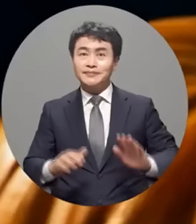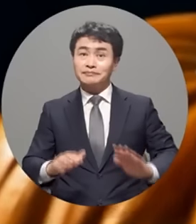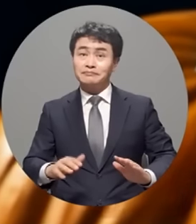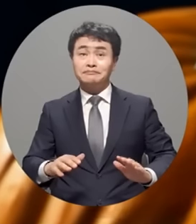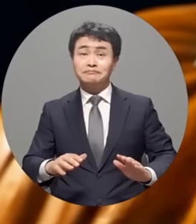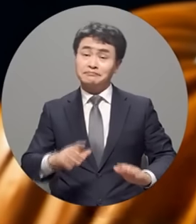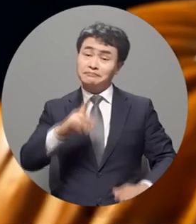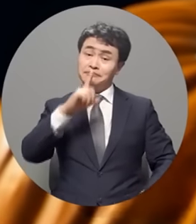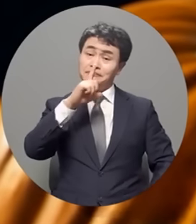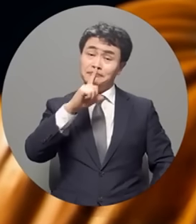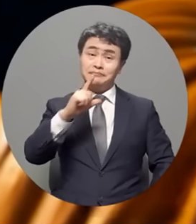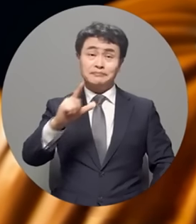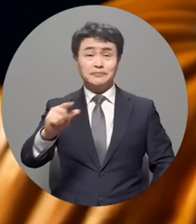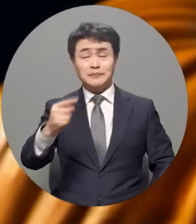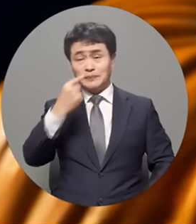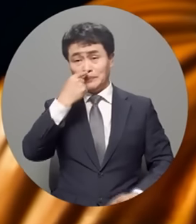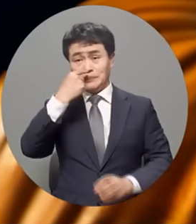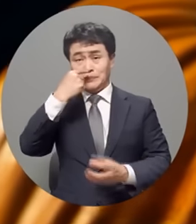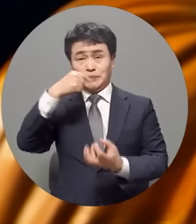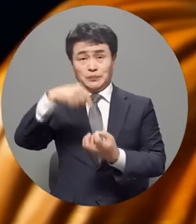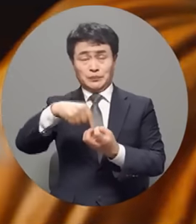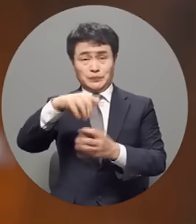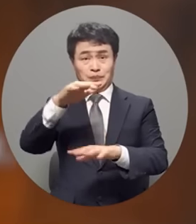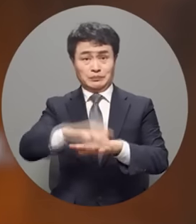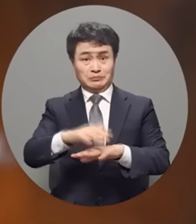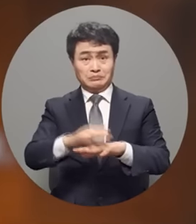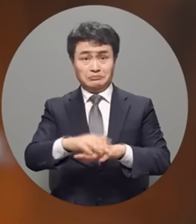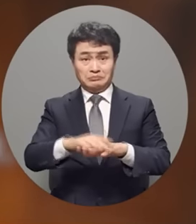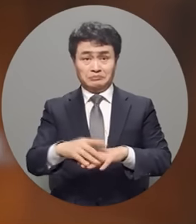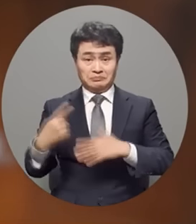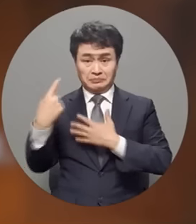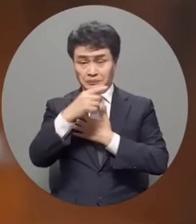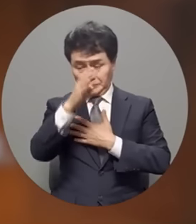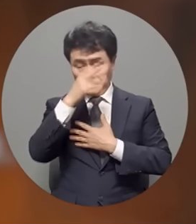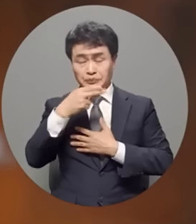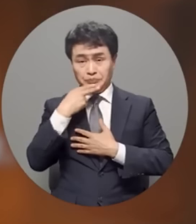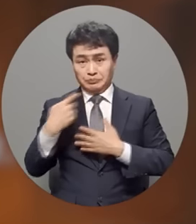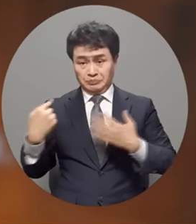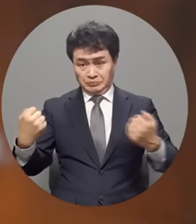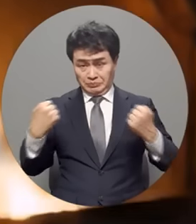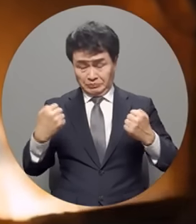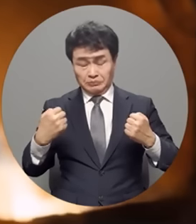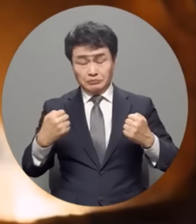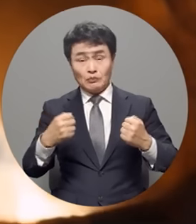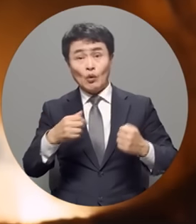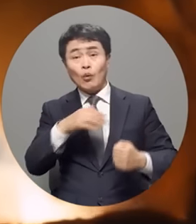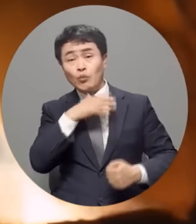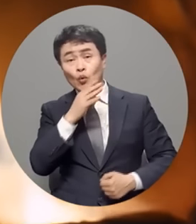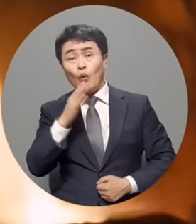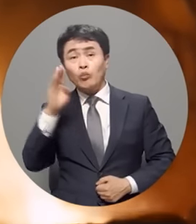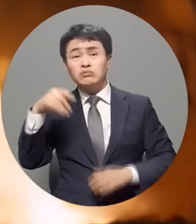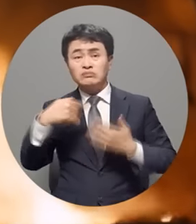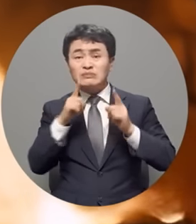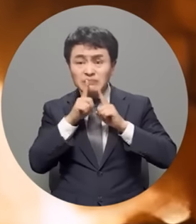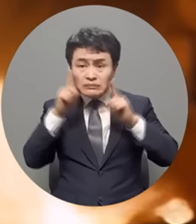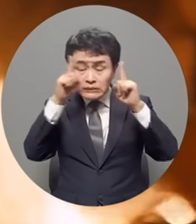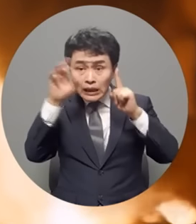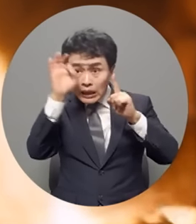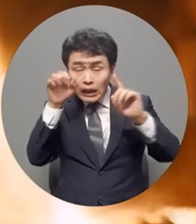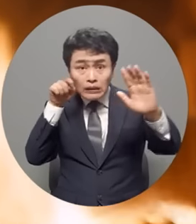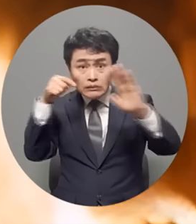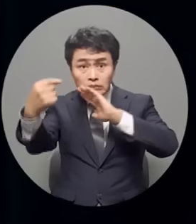한적한 시골 마을의 호박 농장. 무병장수를 꿈꾸던 농장주 노부부를 저승사자가